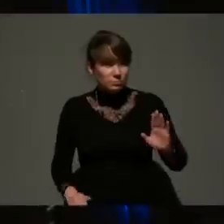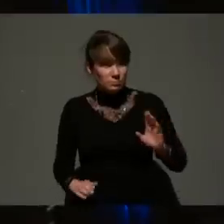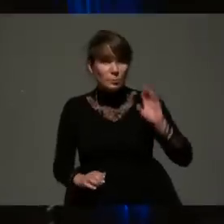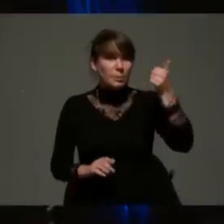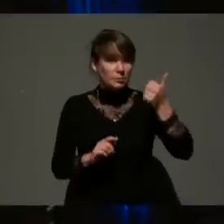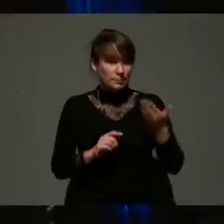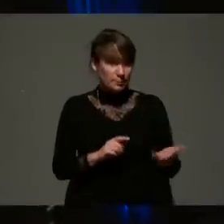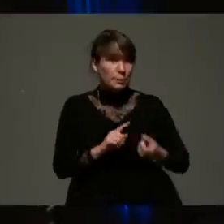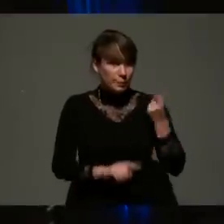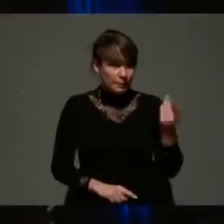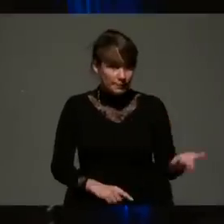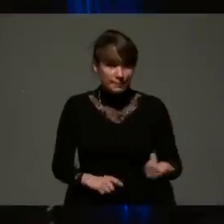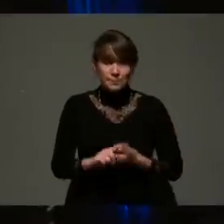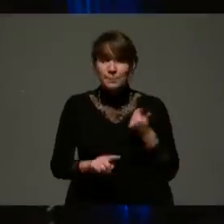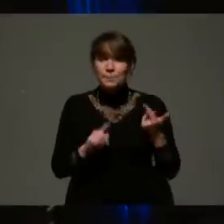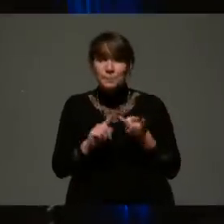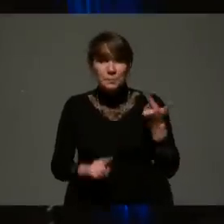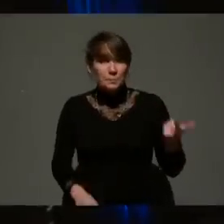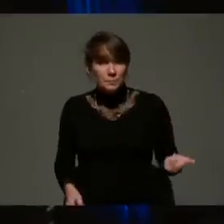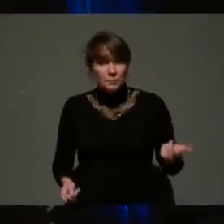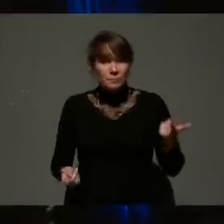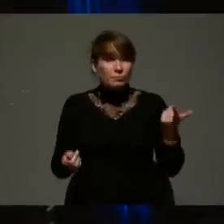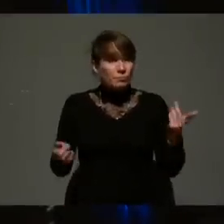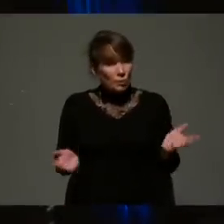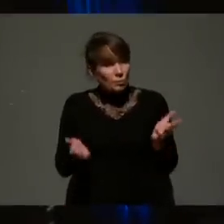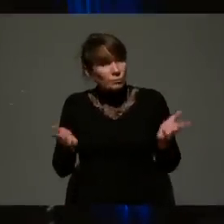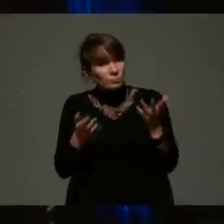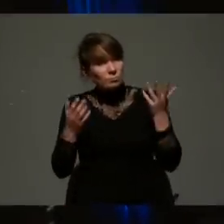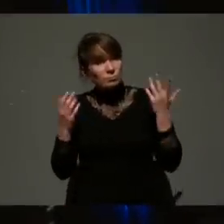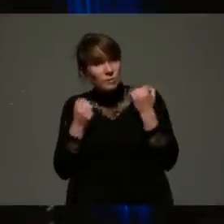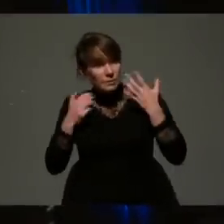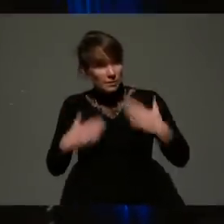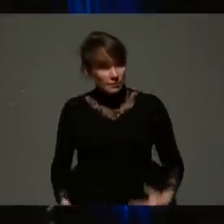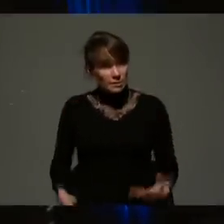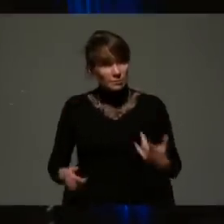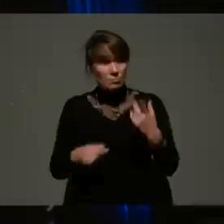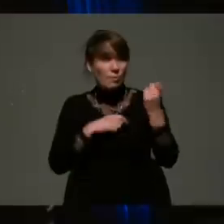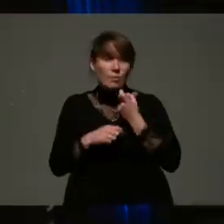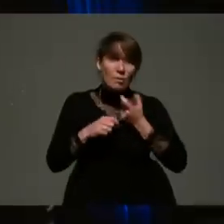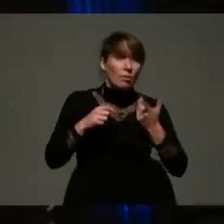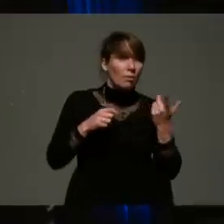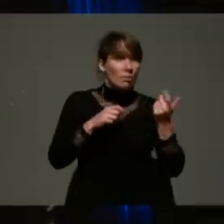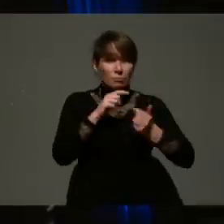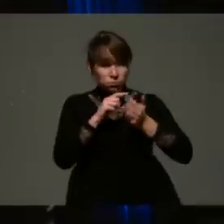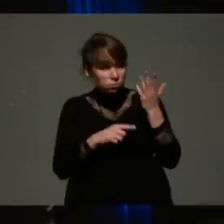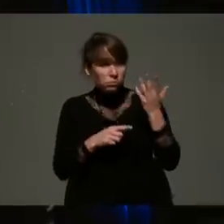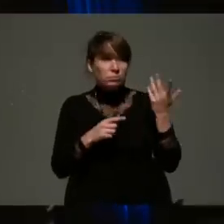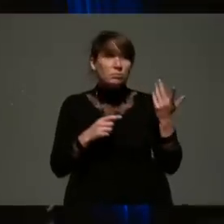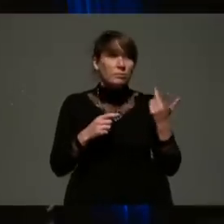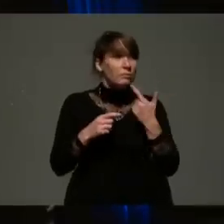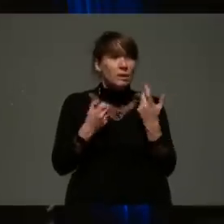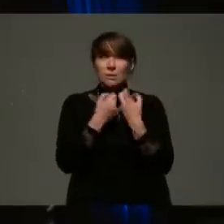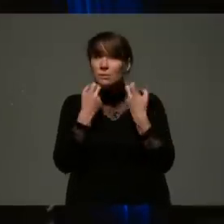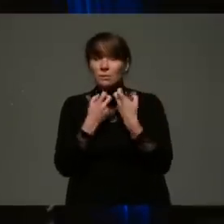très importante. Que la promotion des activités physiques, ça relève d'actions multifactorielles, organiser des